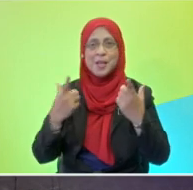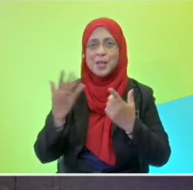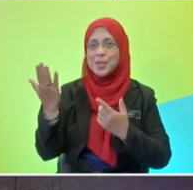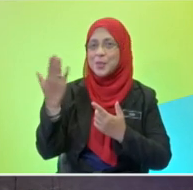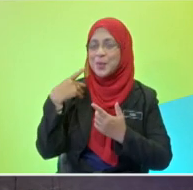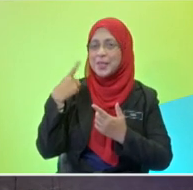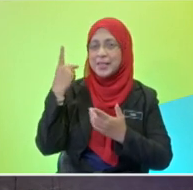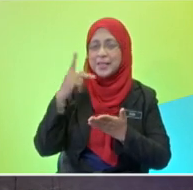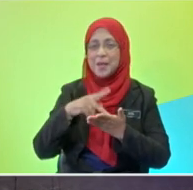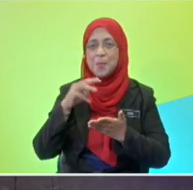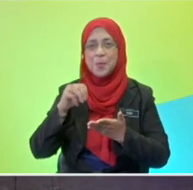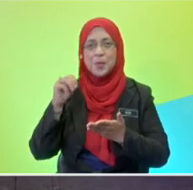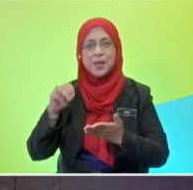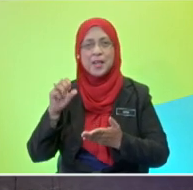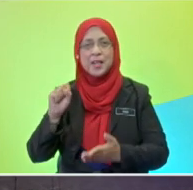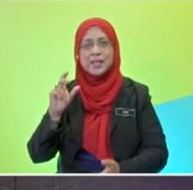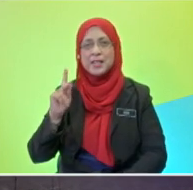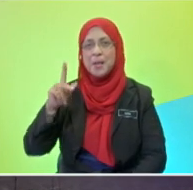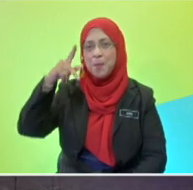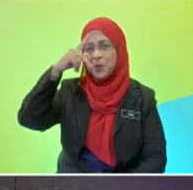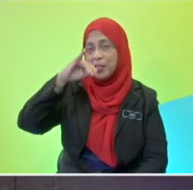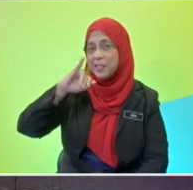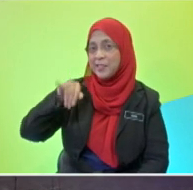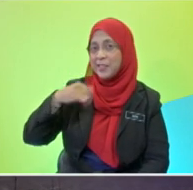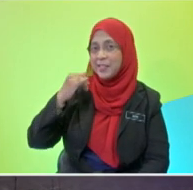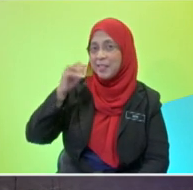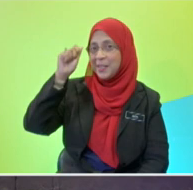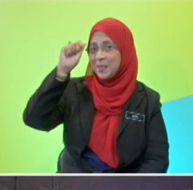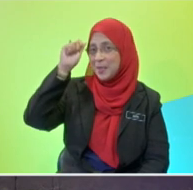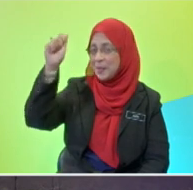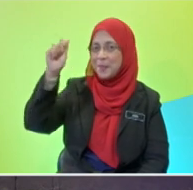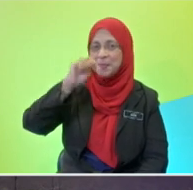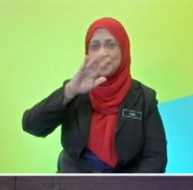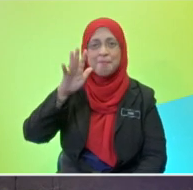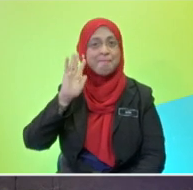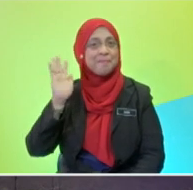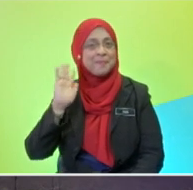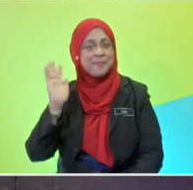persilahkan murid-murid dari sekolah kebangsaan Putrajaya presiden 51 Wassalamualaikum hai